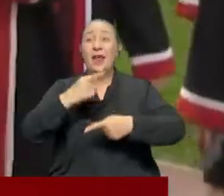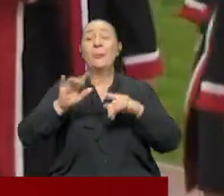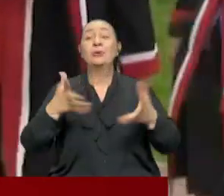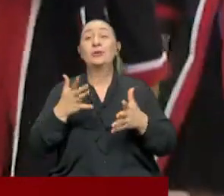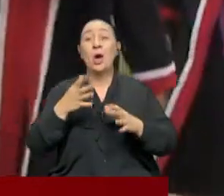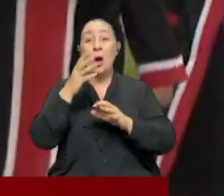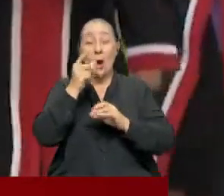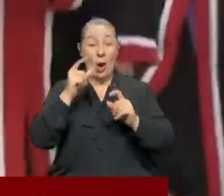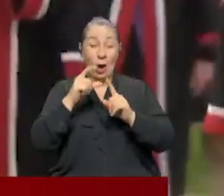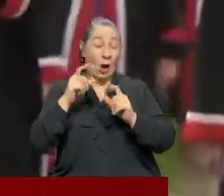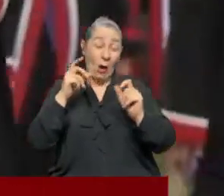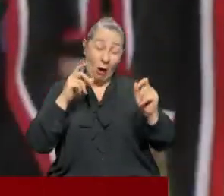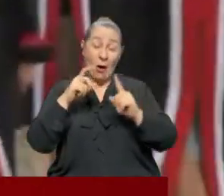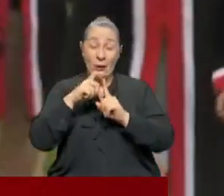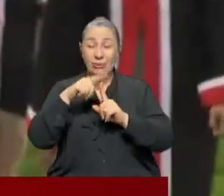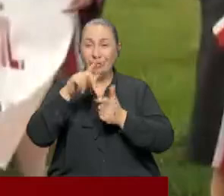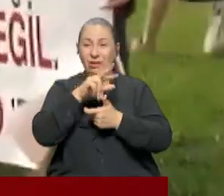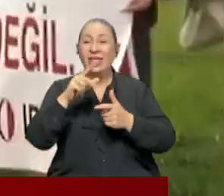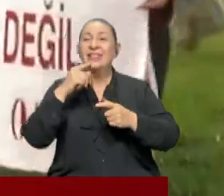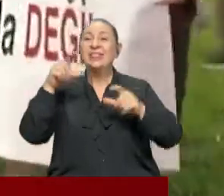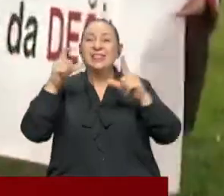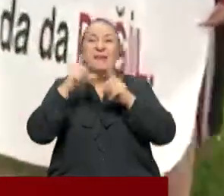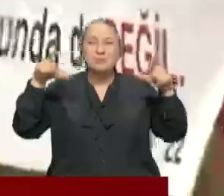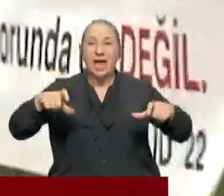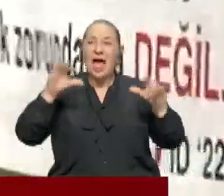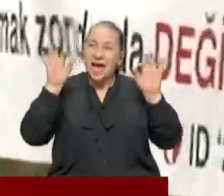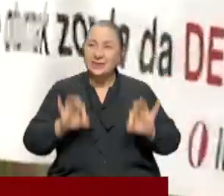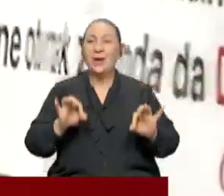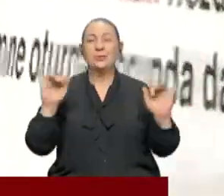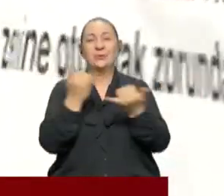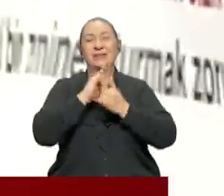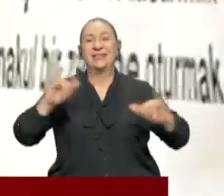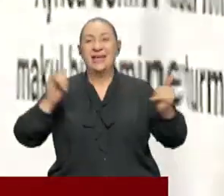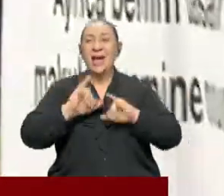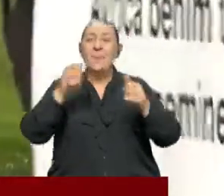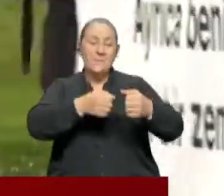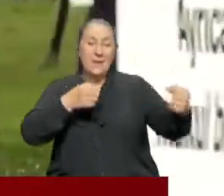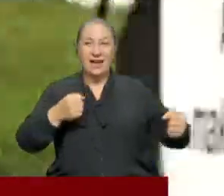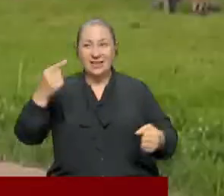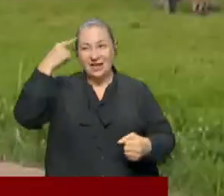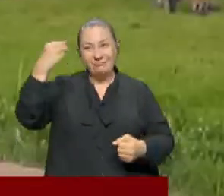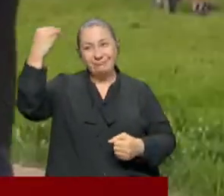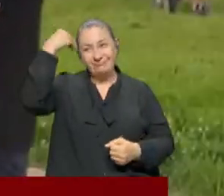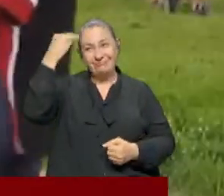bozulmadı. ODTÜ'lüler devrimde mezuniyetlerini her zamanki gibi kutladılar. Pankartlarını akıllara